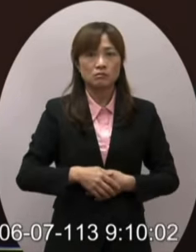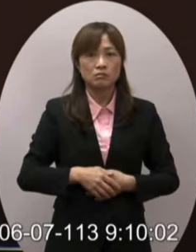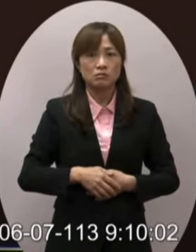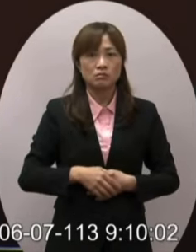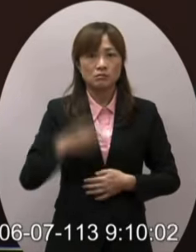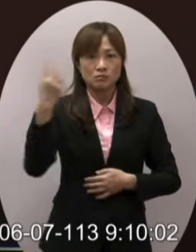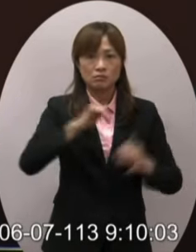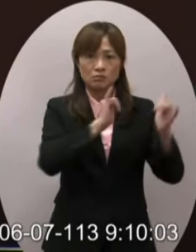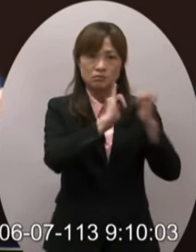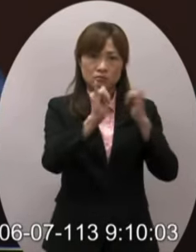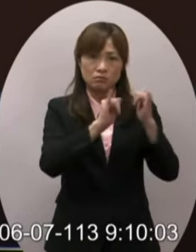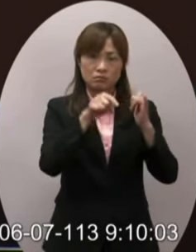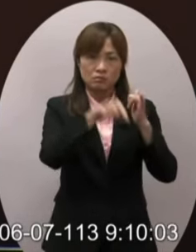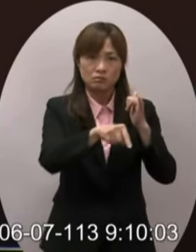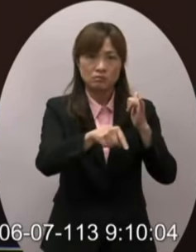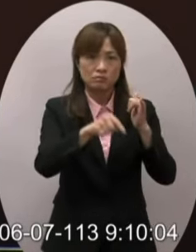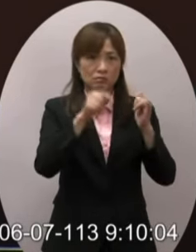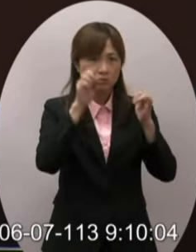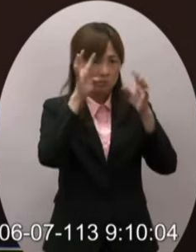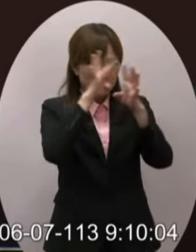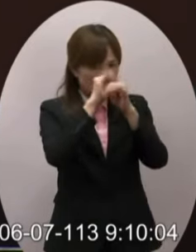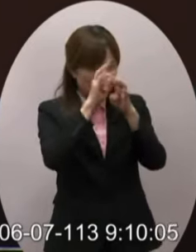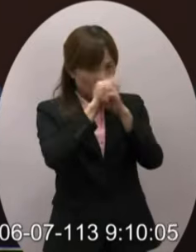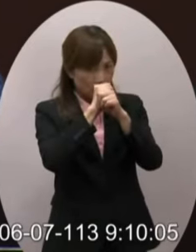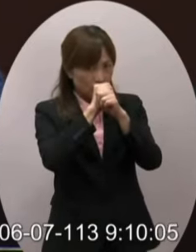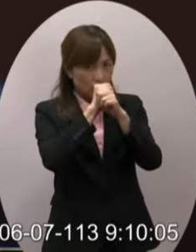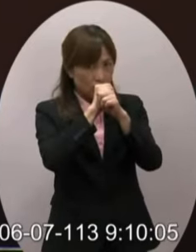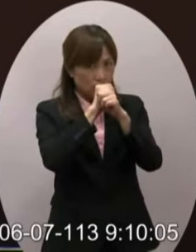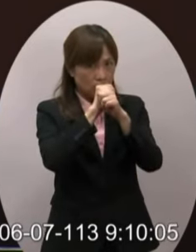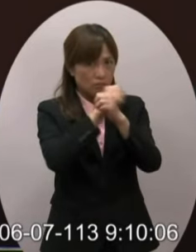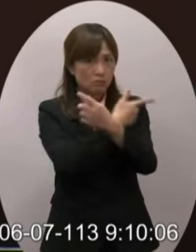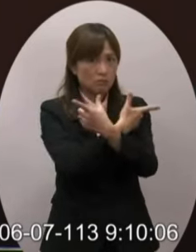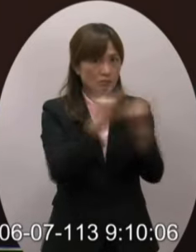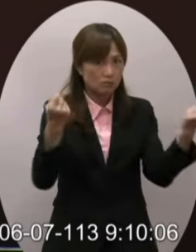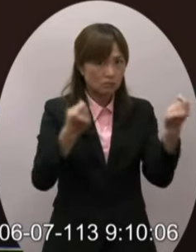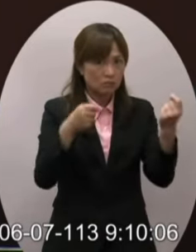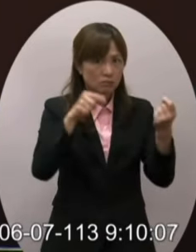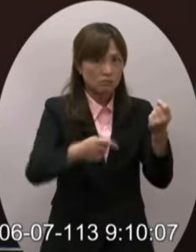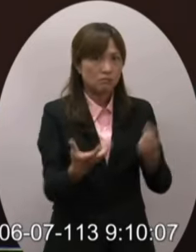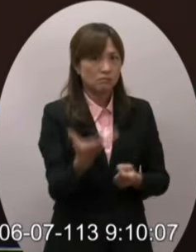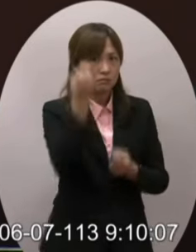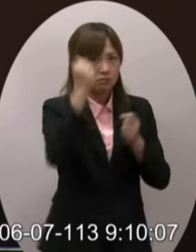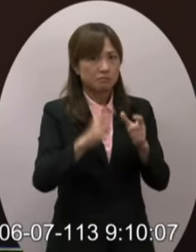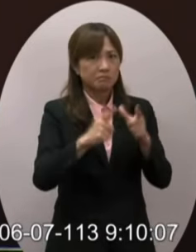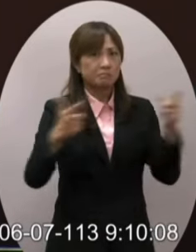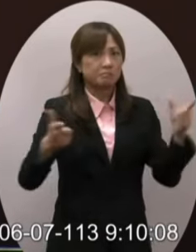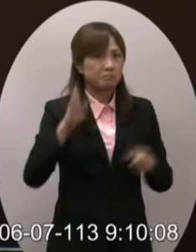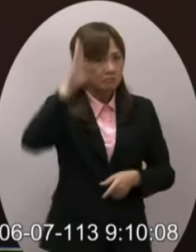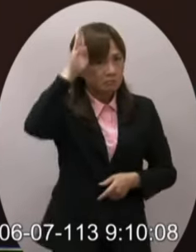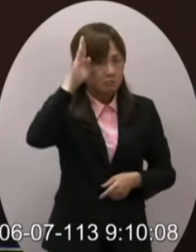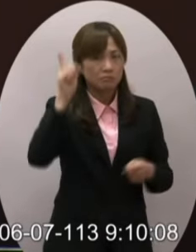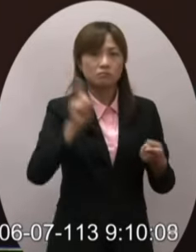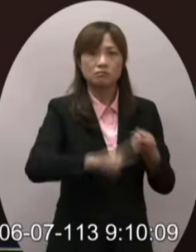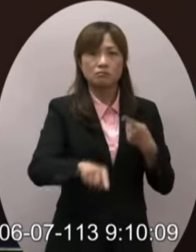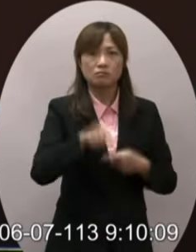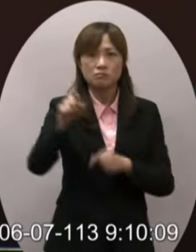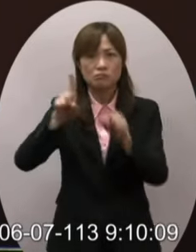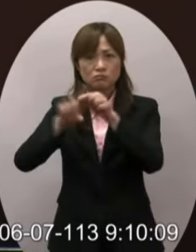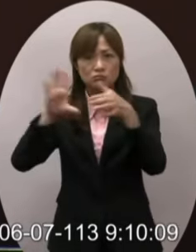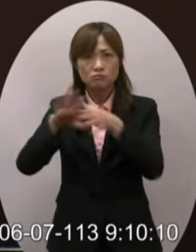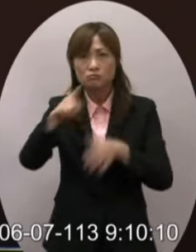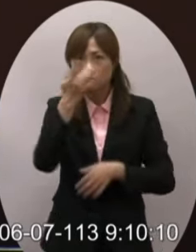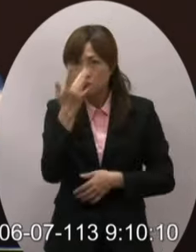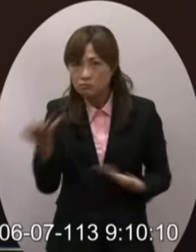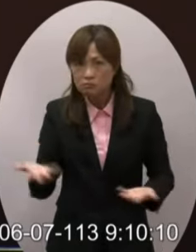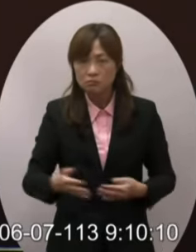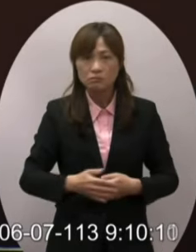众听证范围过广，你是不懂中文吗？在我们的国会改革版本里面，